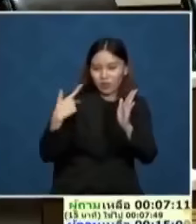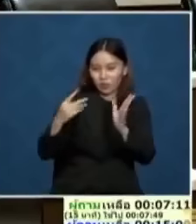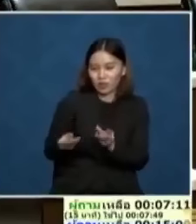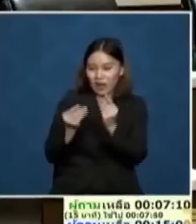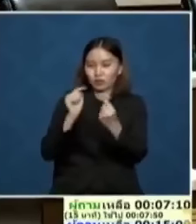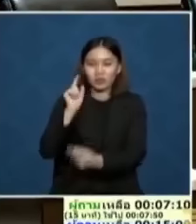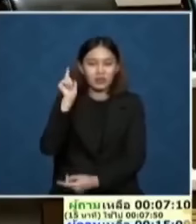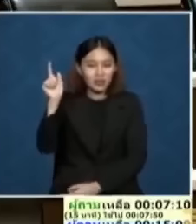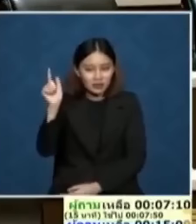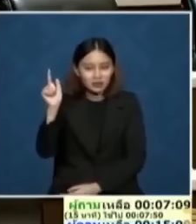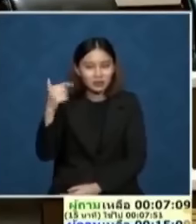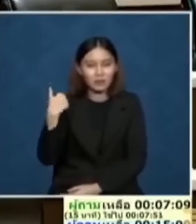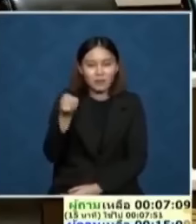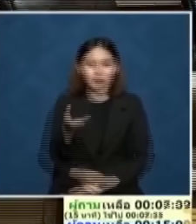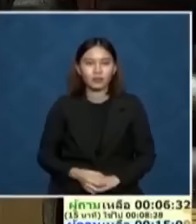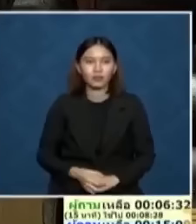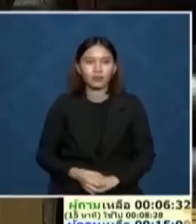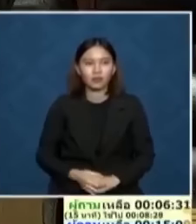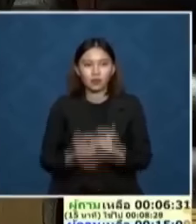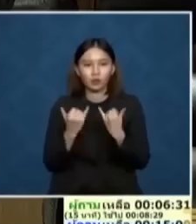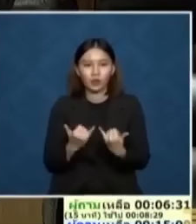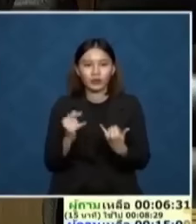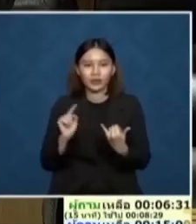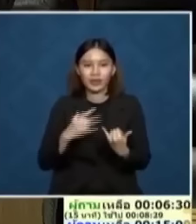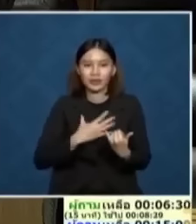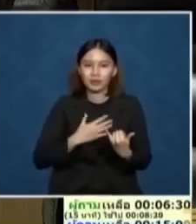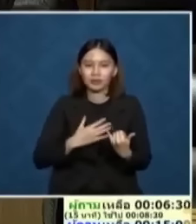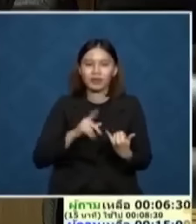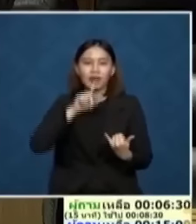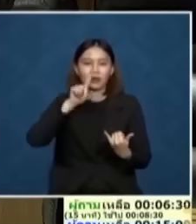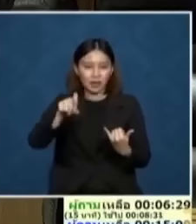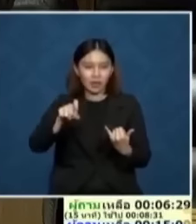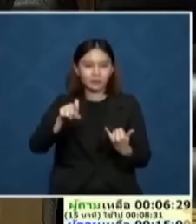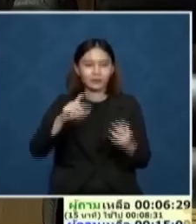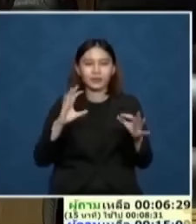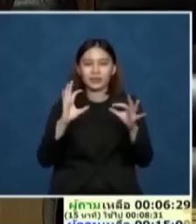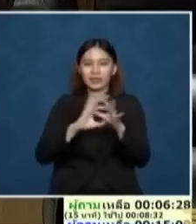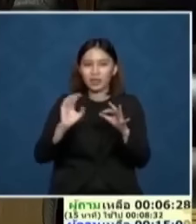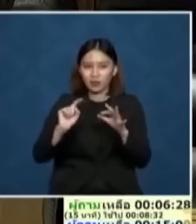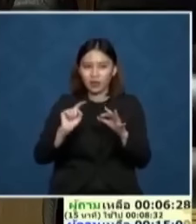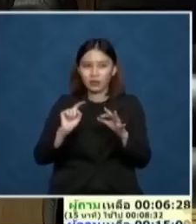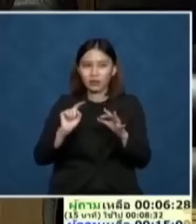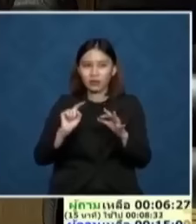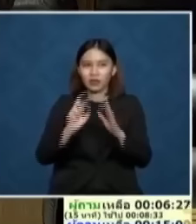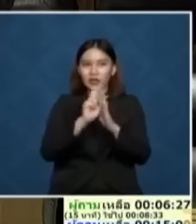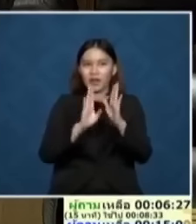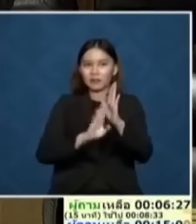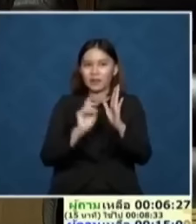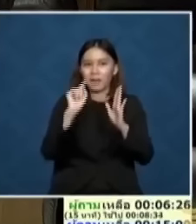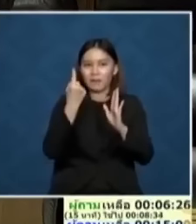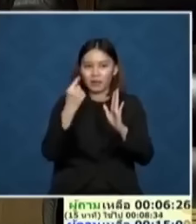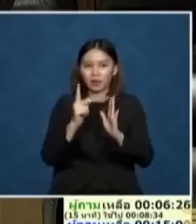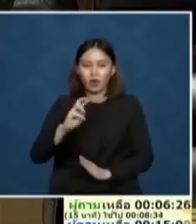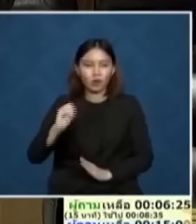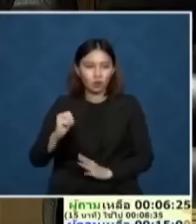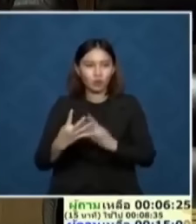อนนี้อ ัน นี้คือประเด็นที่1ประเด็นที่2ก็คือระเบียบที่ออกมาใหม่ ที่จะไปคุมขังอยู่นอกเรือนจำได้เนี่ยน